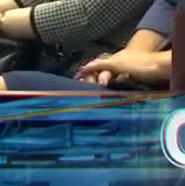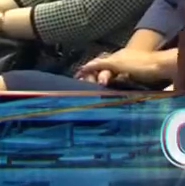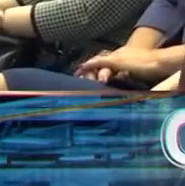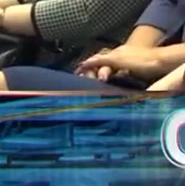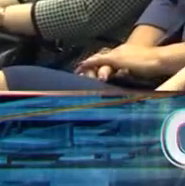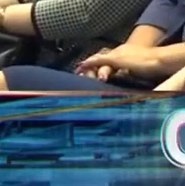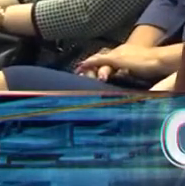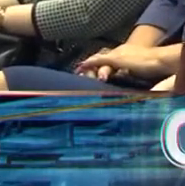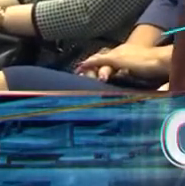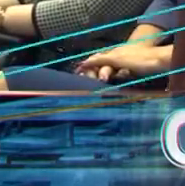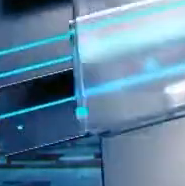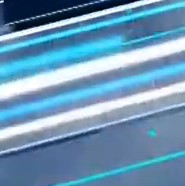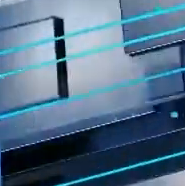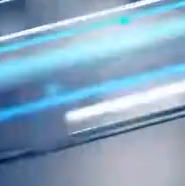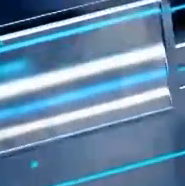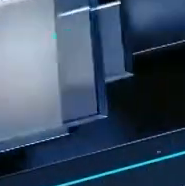признания?